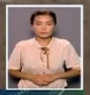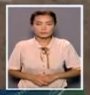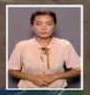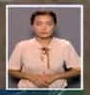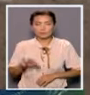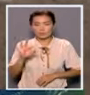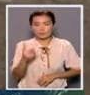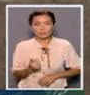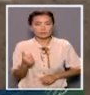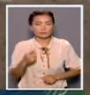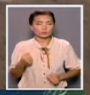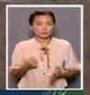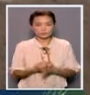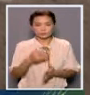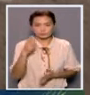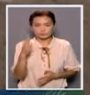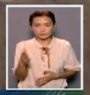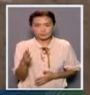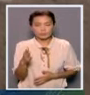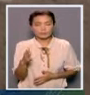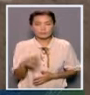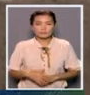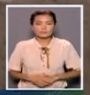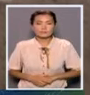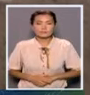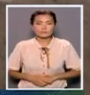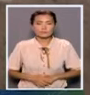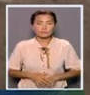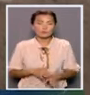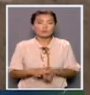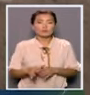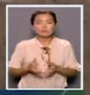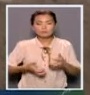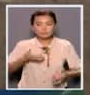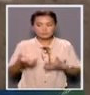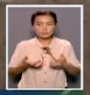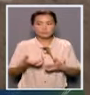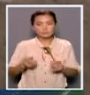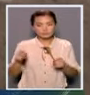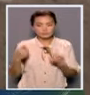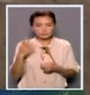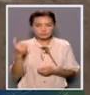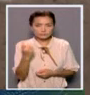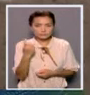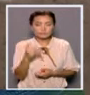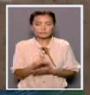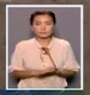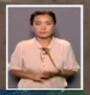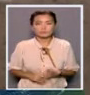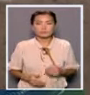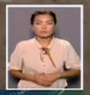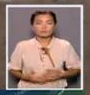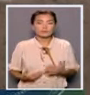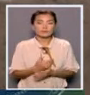қазан айының біріне дейін созылады. Сол кезінде осы қазба толық қазылып, өзінің несіне жетеді. Енді қазіргі кейбір